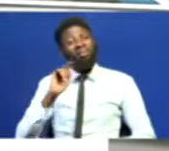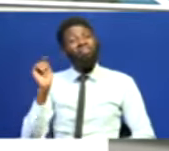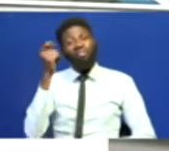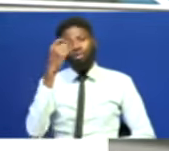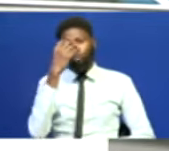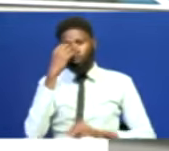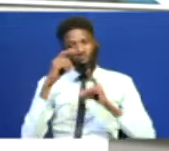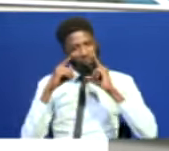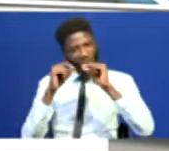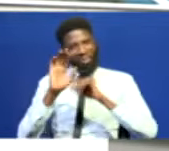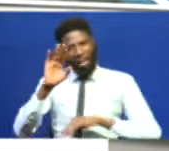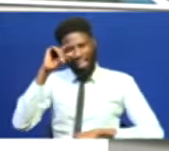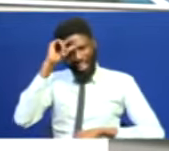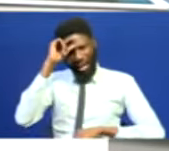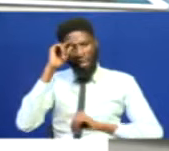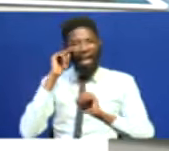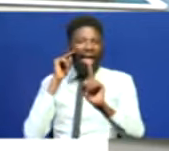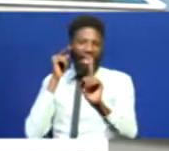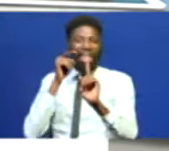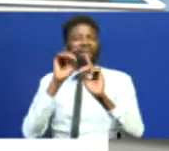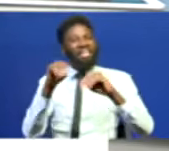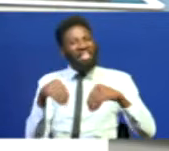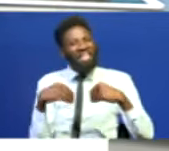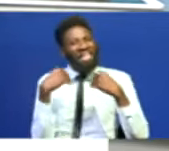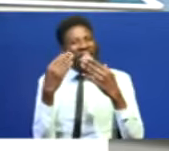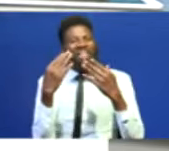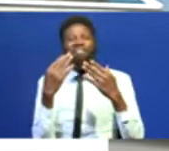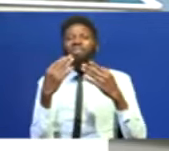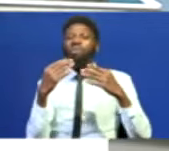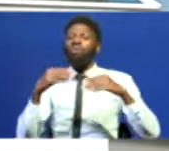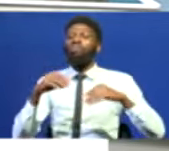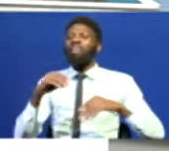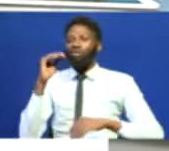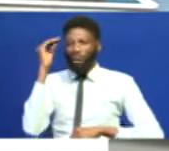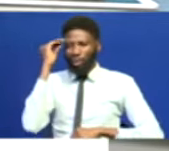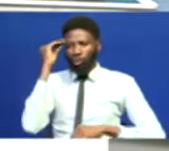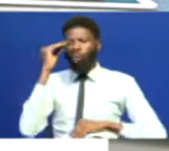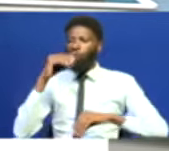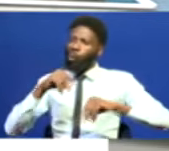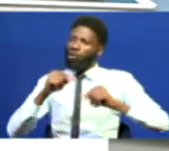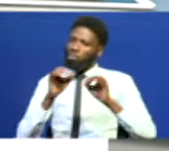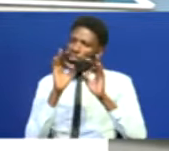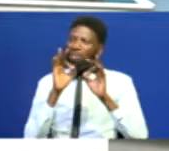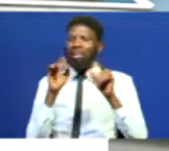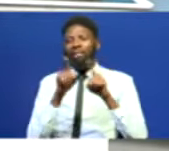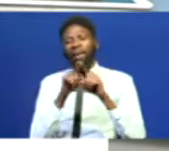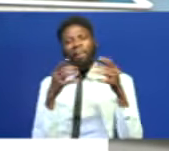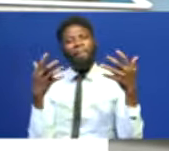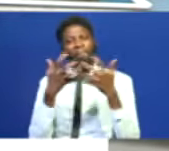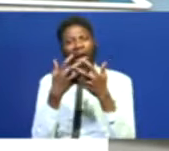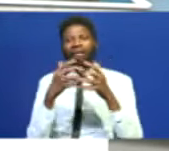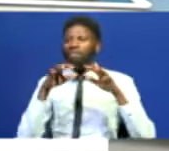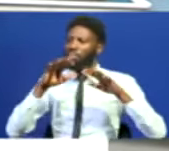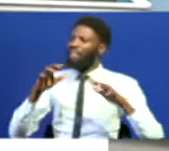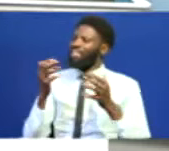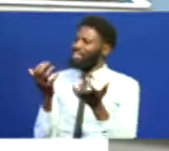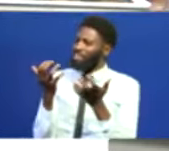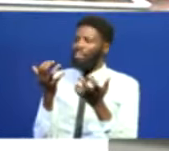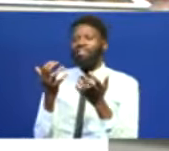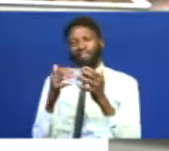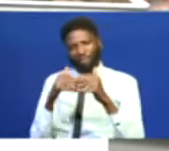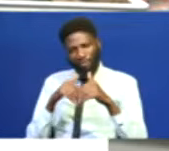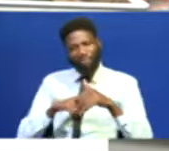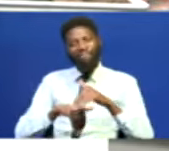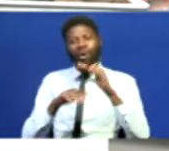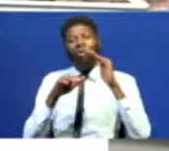elimu yenye ushindani na inayozingatia mahitaji ya kikazi, kuambatana na ajenda ya serikali ya mabadiliko ya kiuchumi. Rais